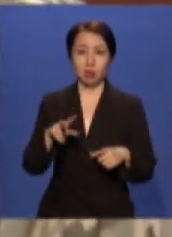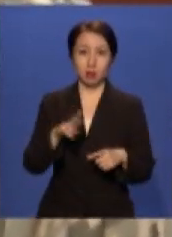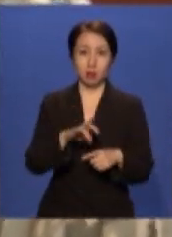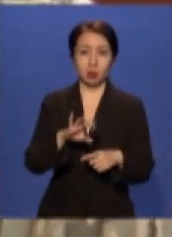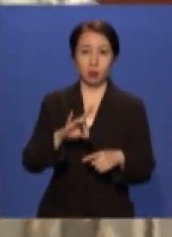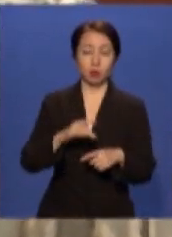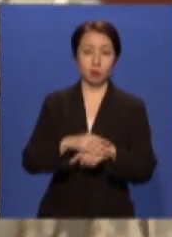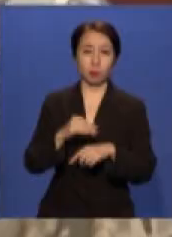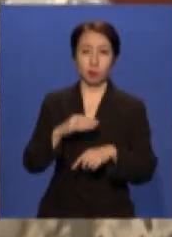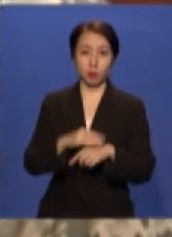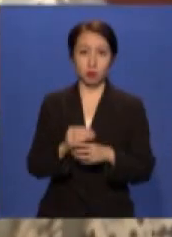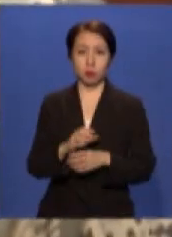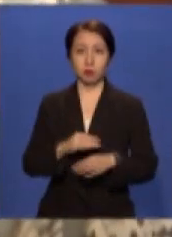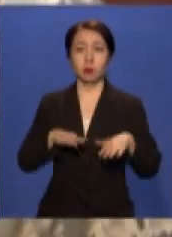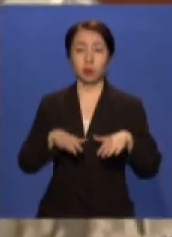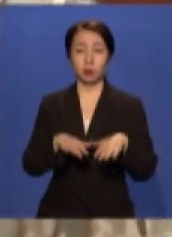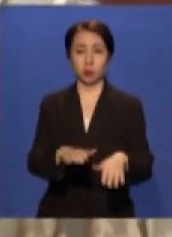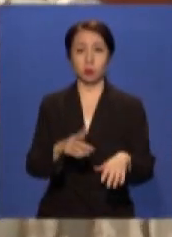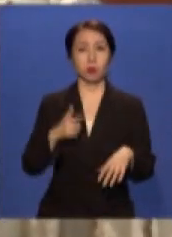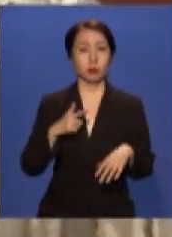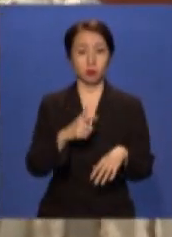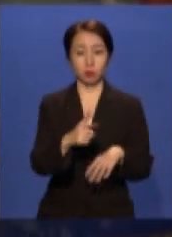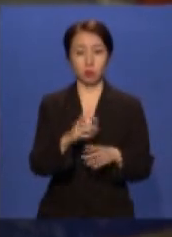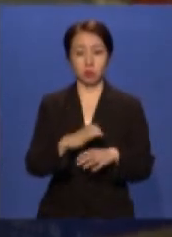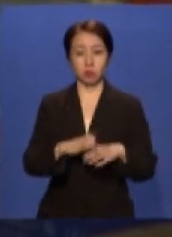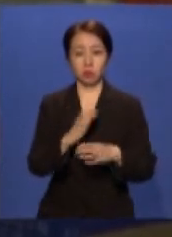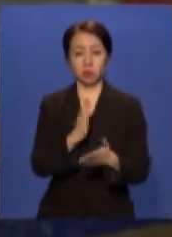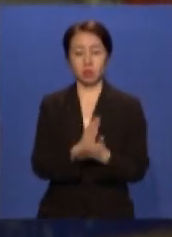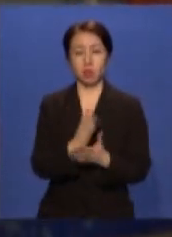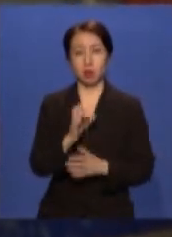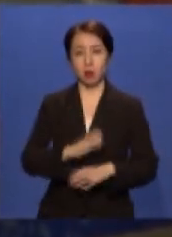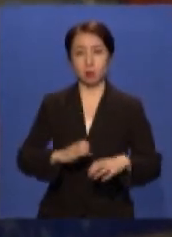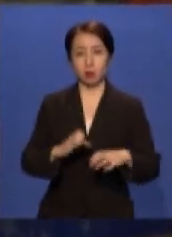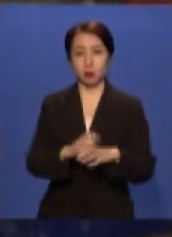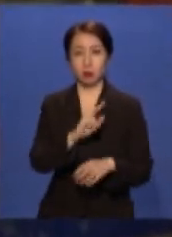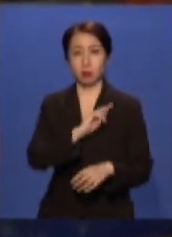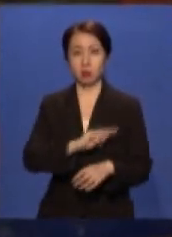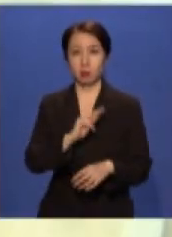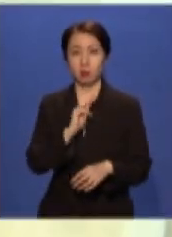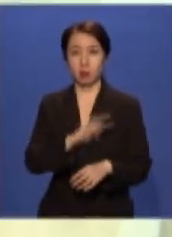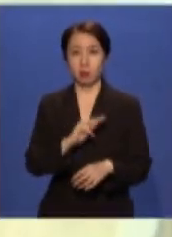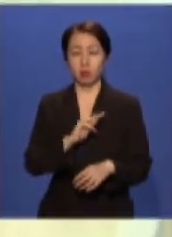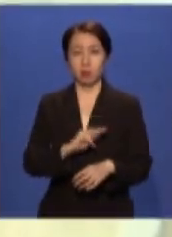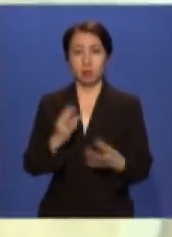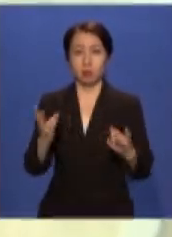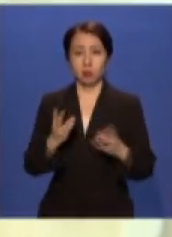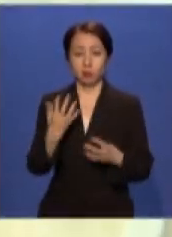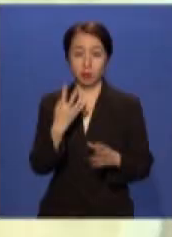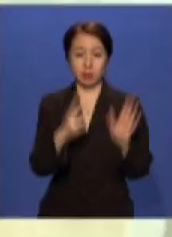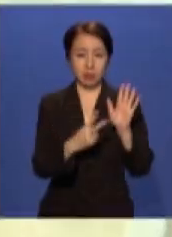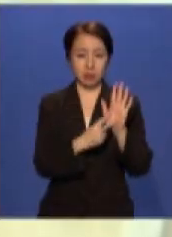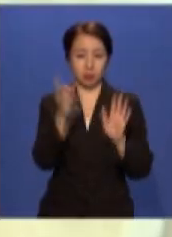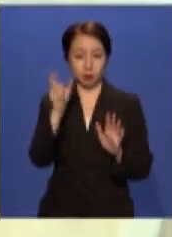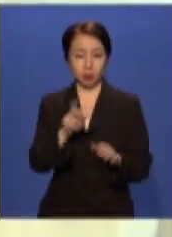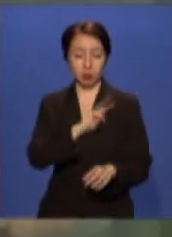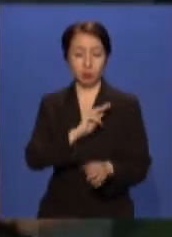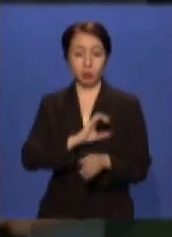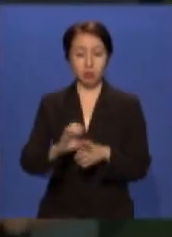шикізатты терең өңдеу мен тігудің бірде-бір өндірістік циклы жоқ. Компания ұжымы шағын, өндірісте 7 адам және тігін